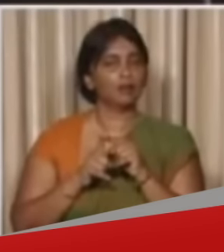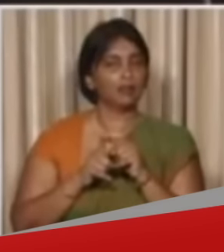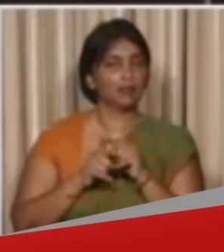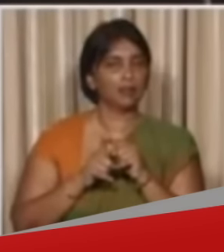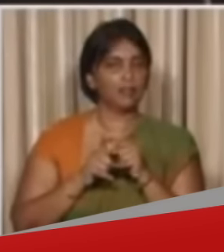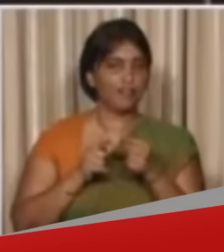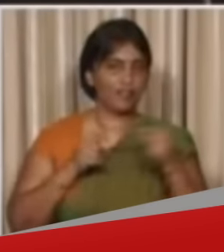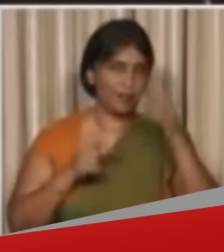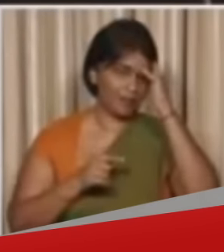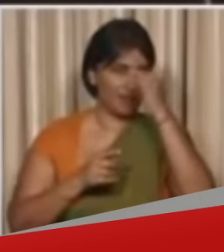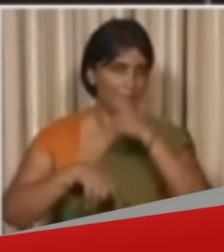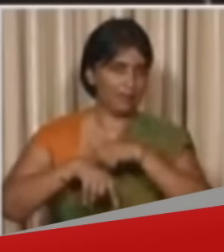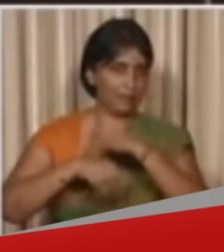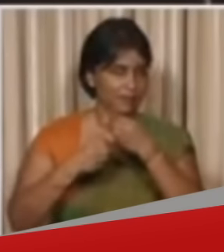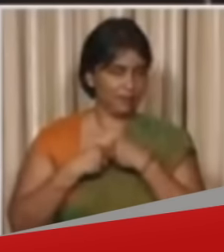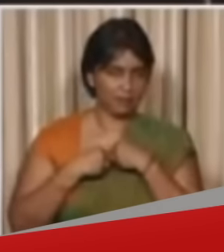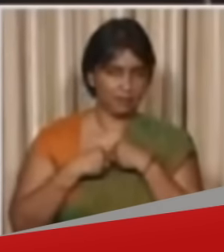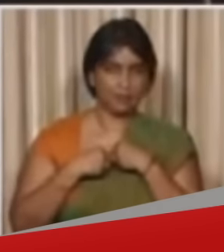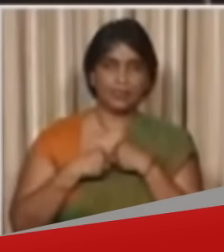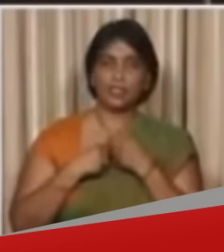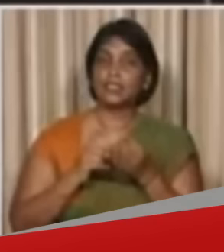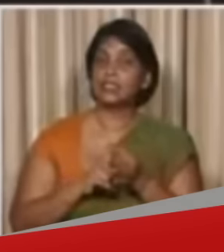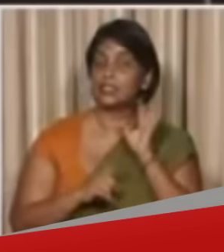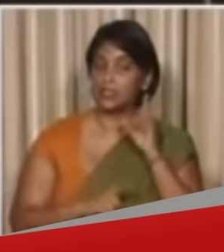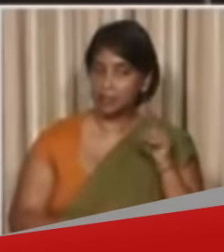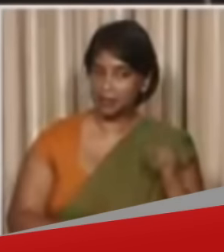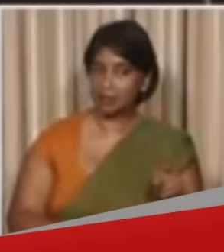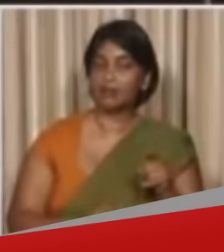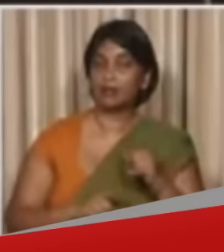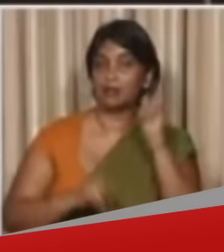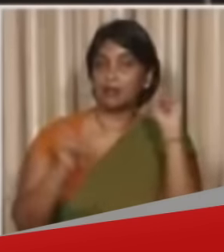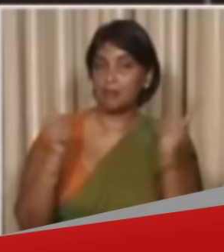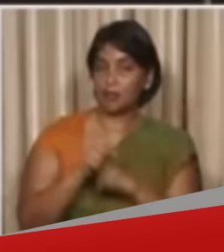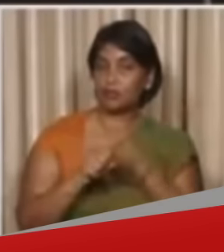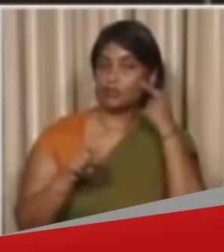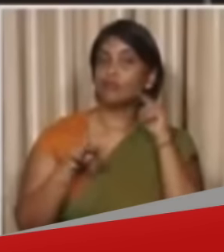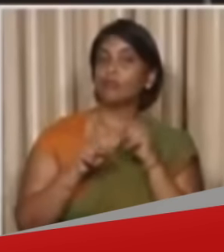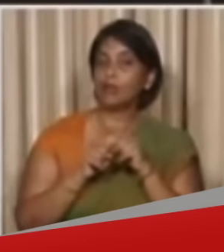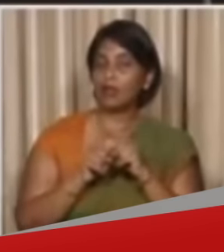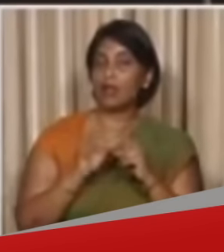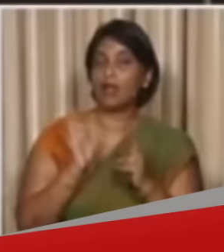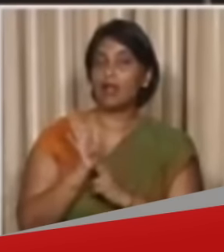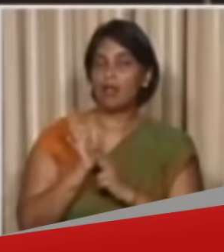विपक्ष नायक कार्यालय वेंकलो जनाधिपति घातन